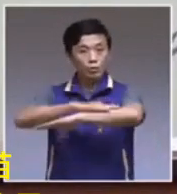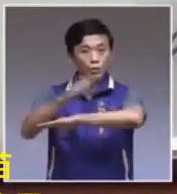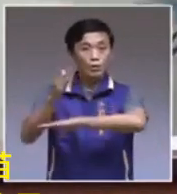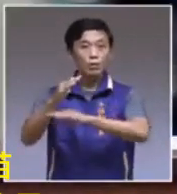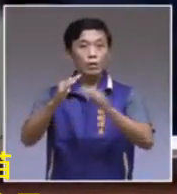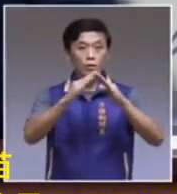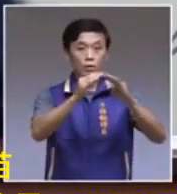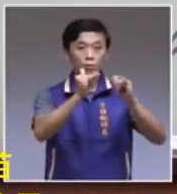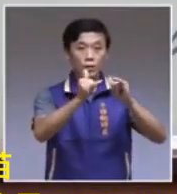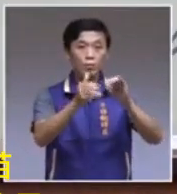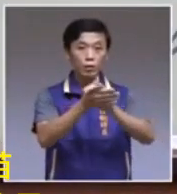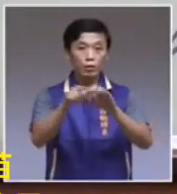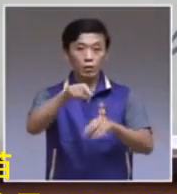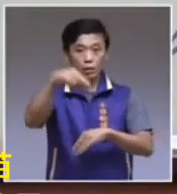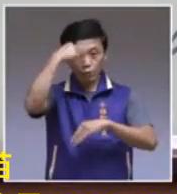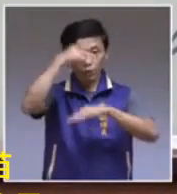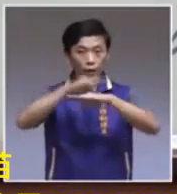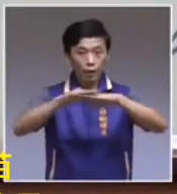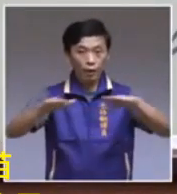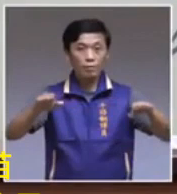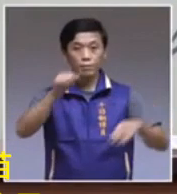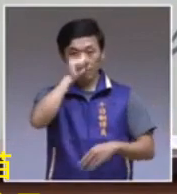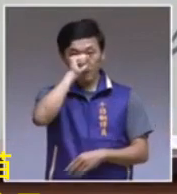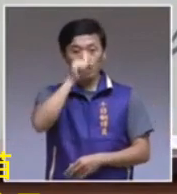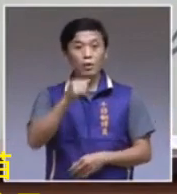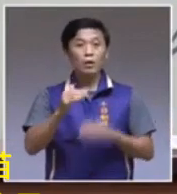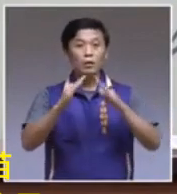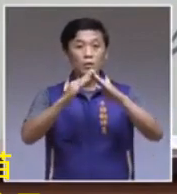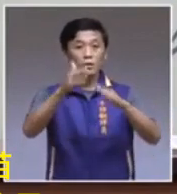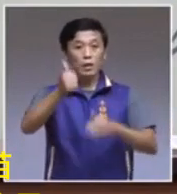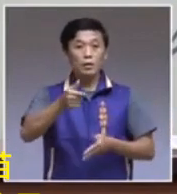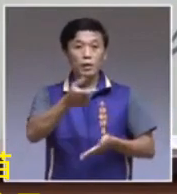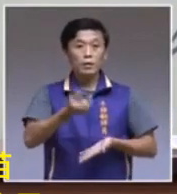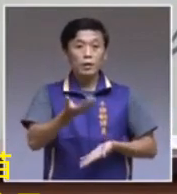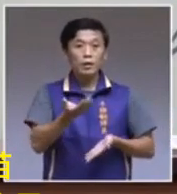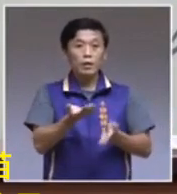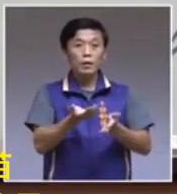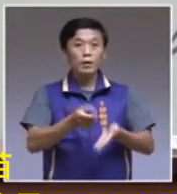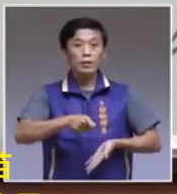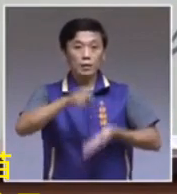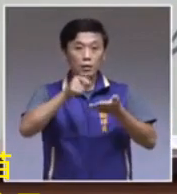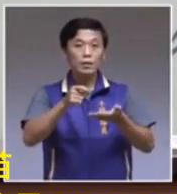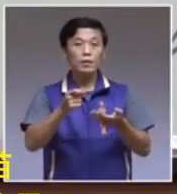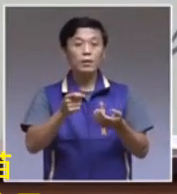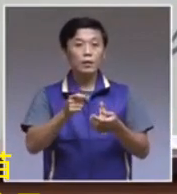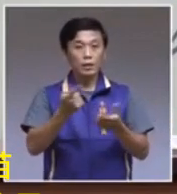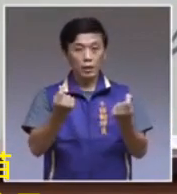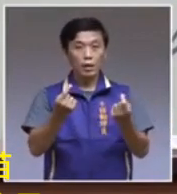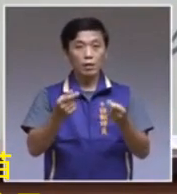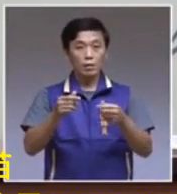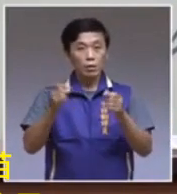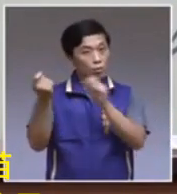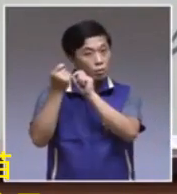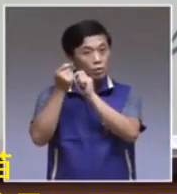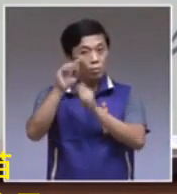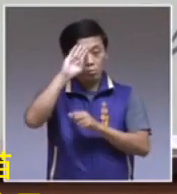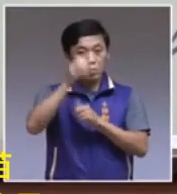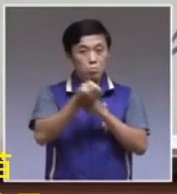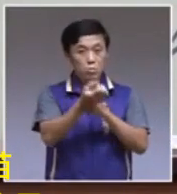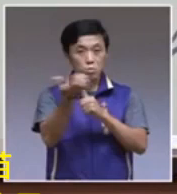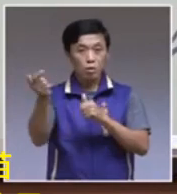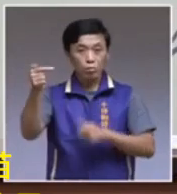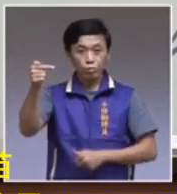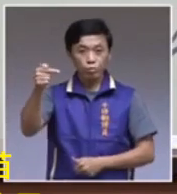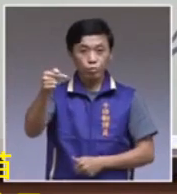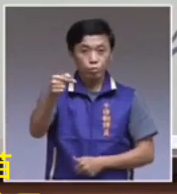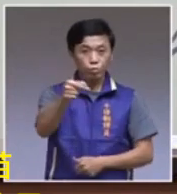市民朋友大家午安大家好。那诚如市长刚刚讲的，这几天的疫情其实有慢慢减缓的